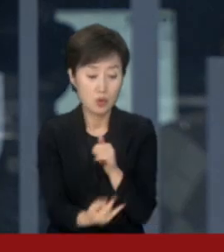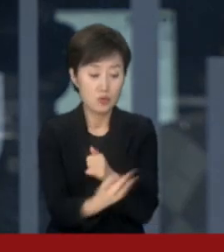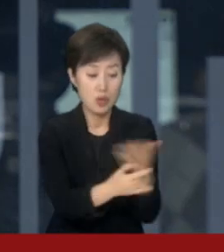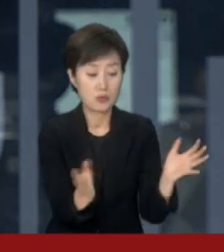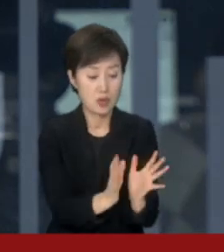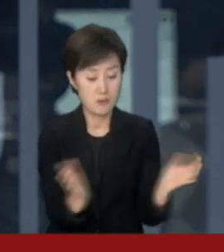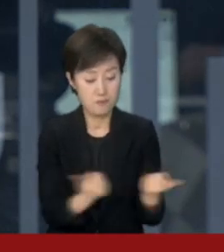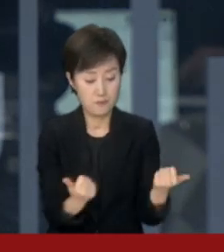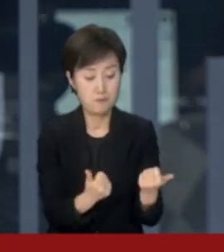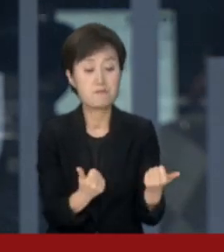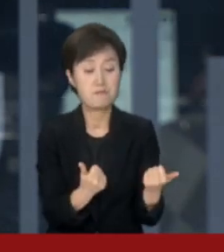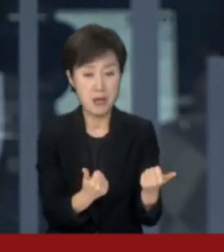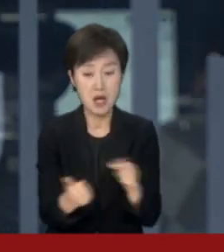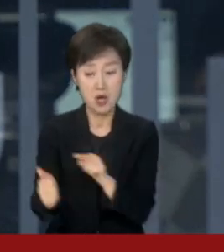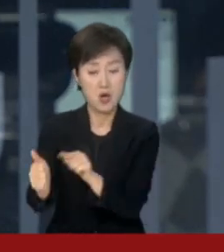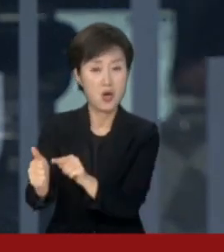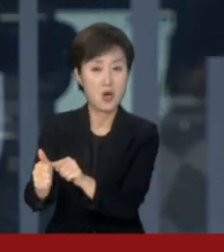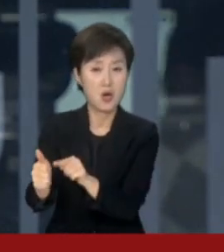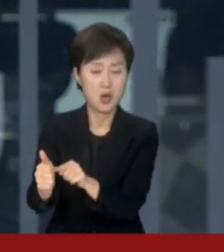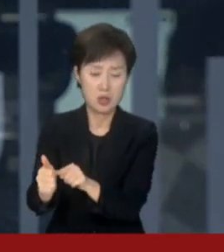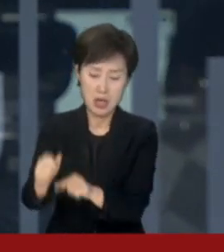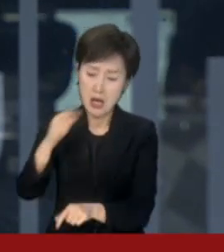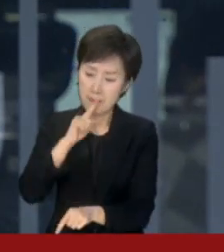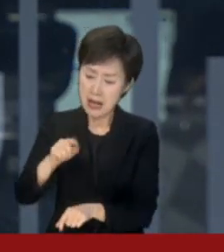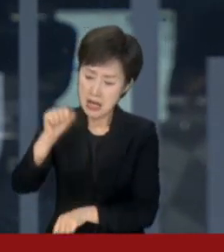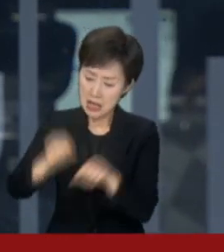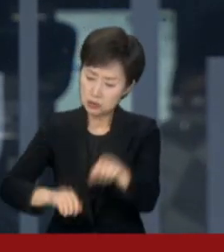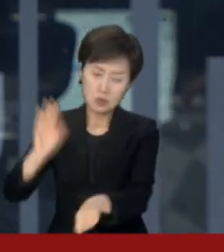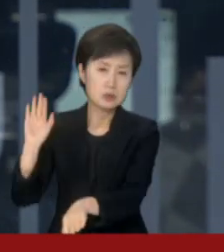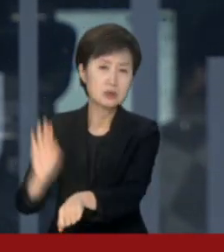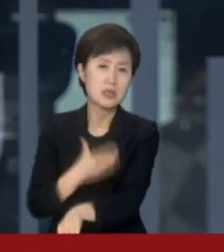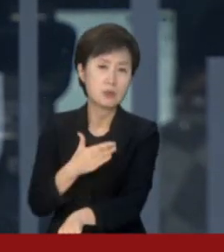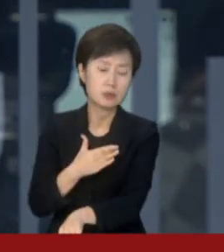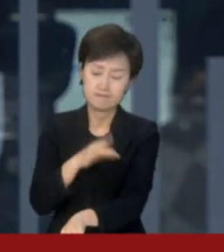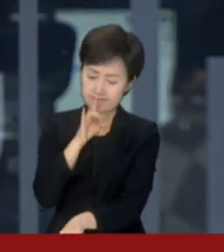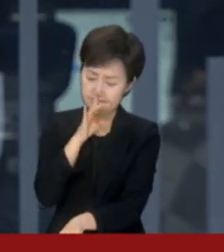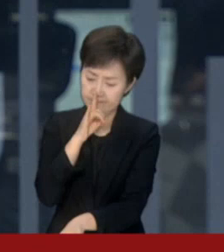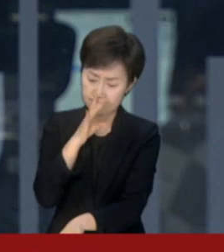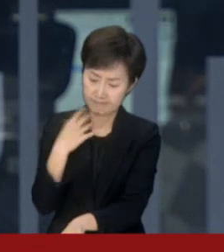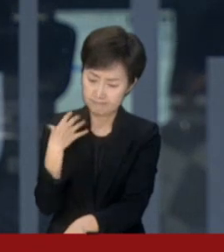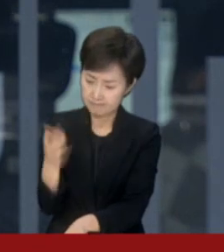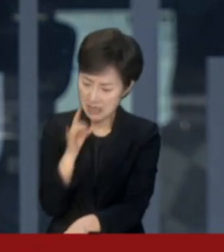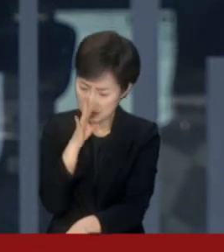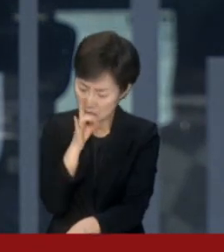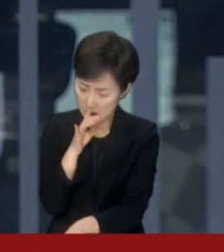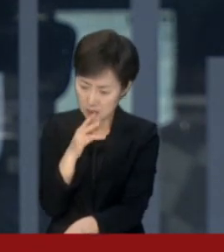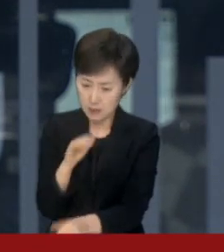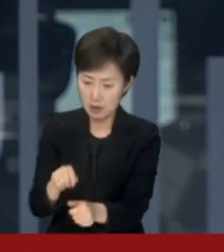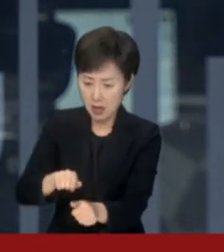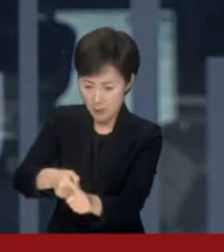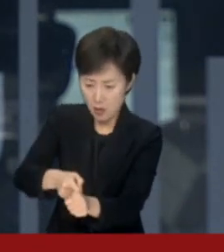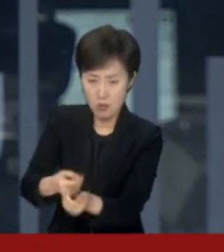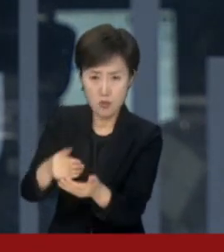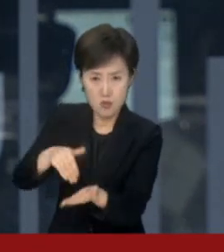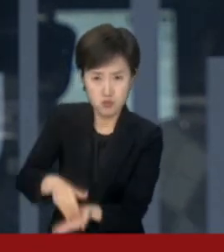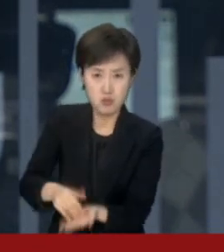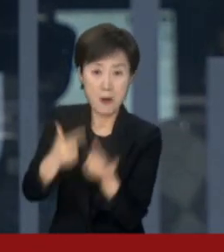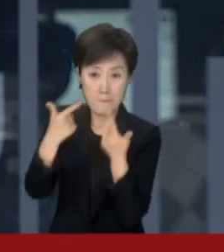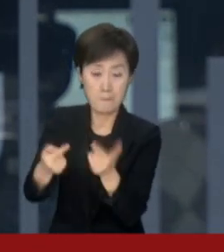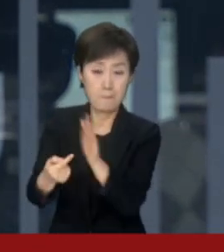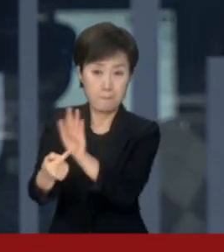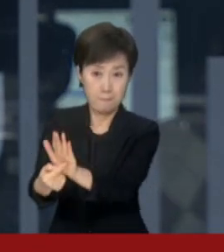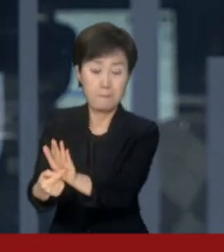브리핑에서 최 전 의원과 관련해 부적절한 언행에 대해서 엄정한 대처가 필요하고 당내 경각심을 상기해야